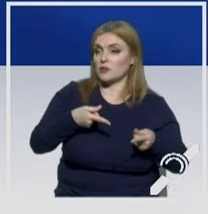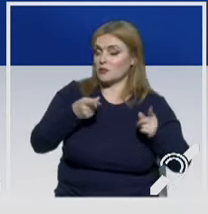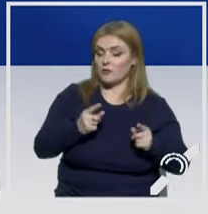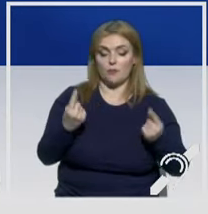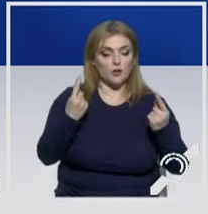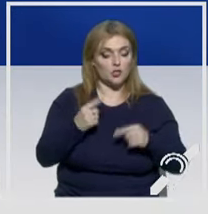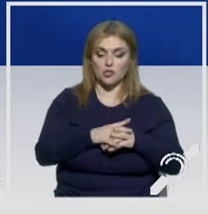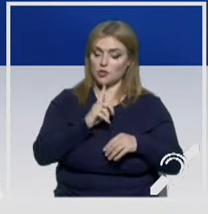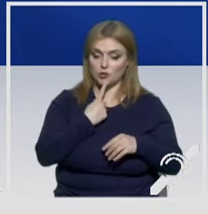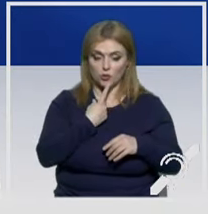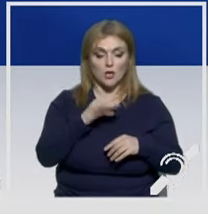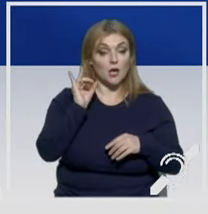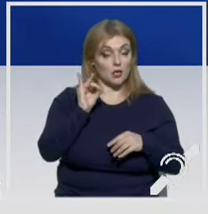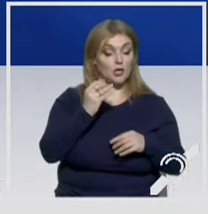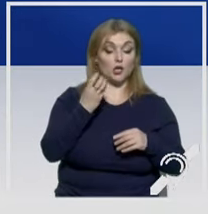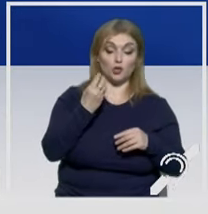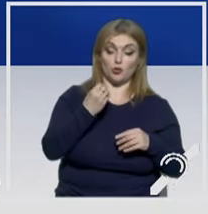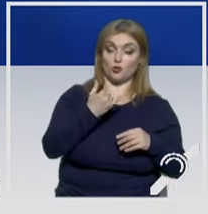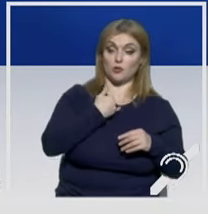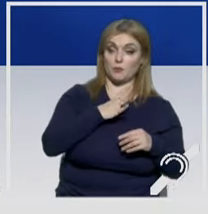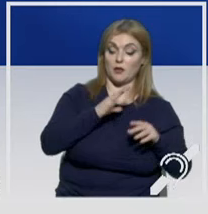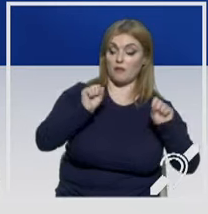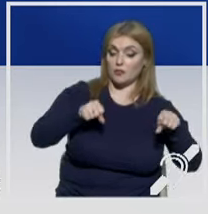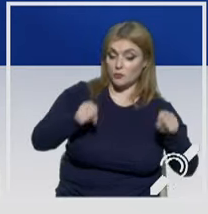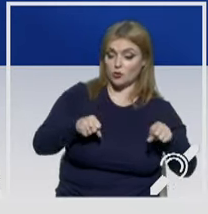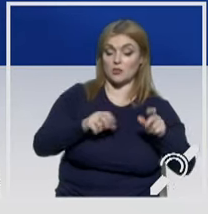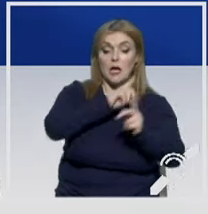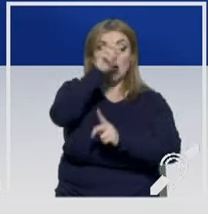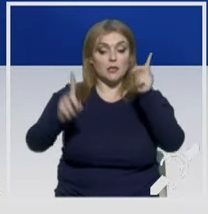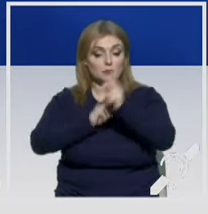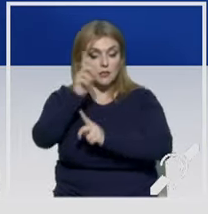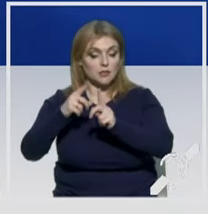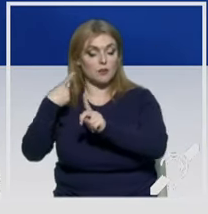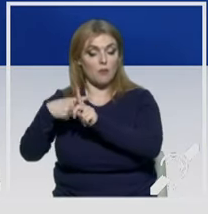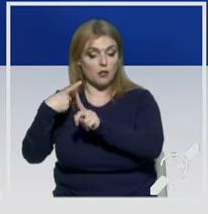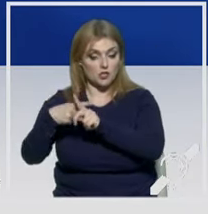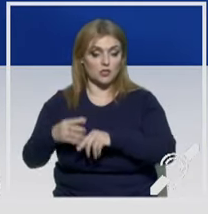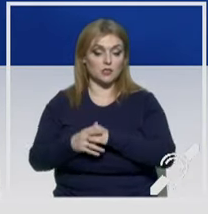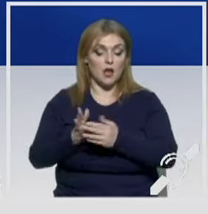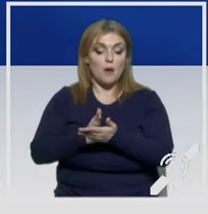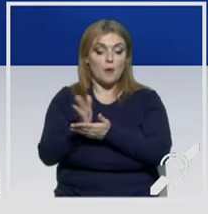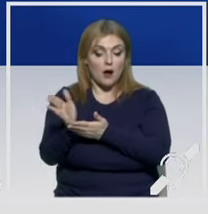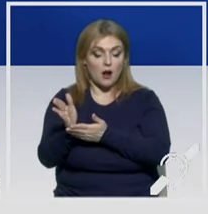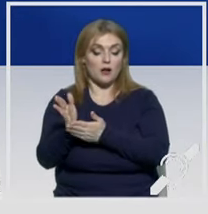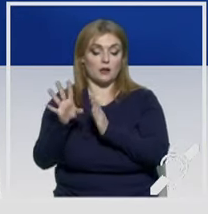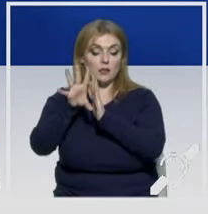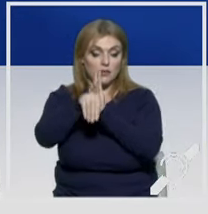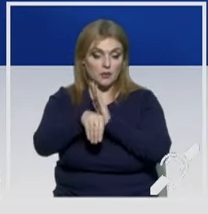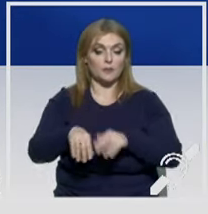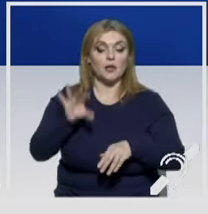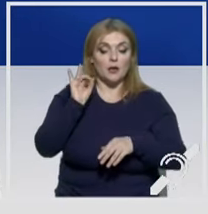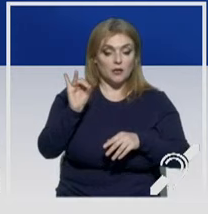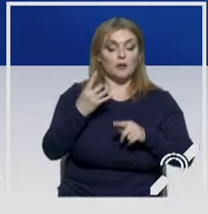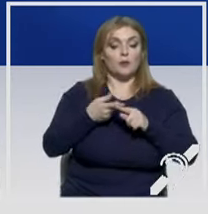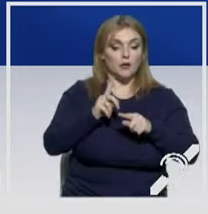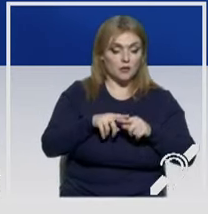provocare, dar și o oportunitate de a se transforma pozitiv pe calea integrării europene. În acest proces am beneficiat de